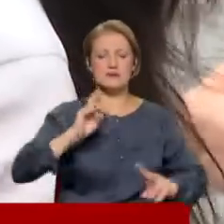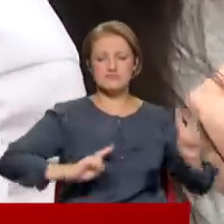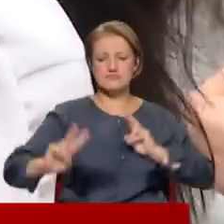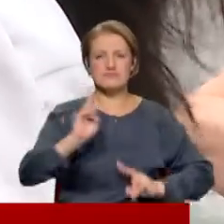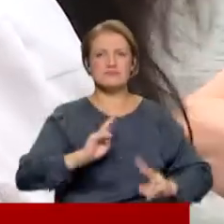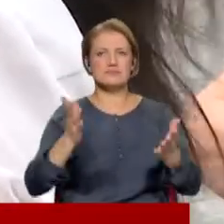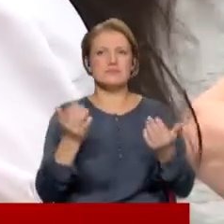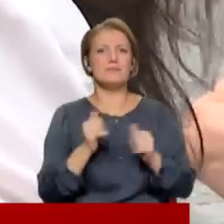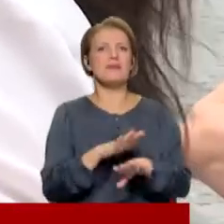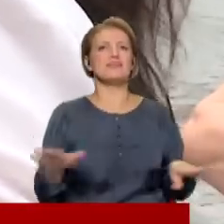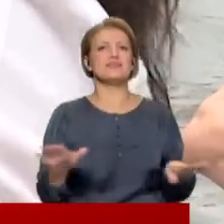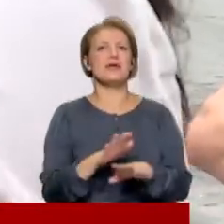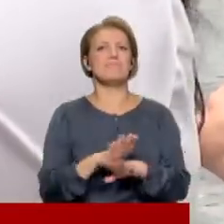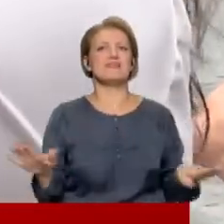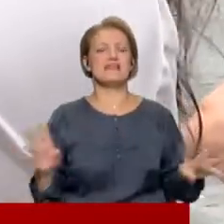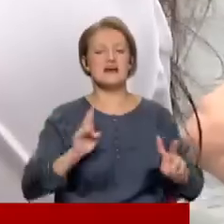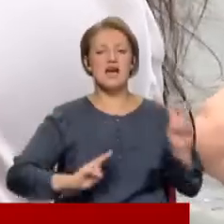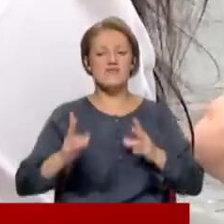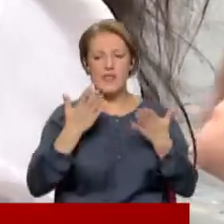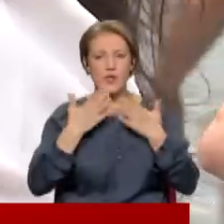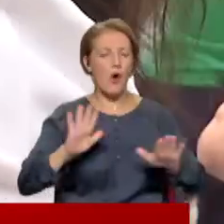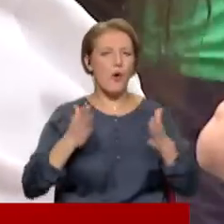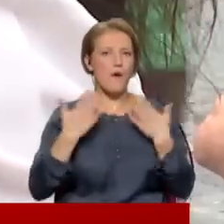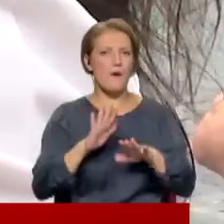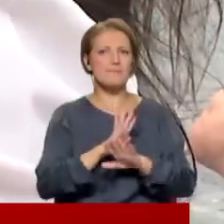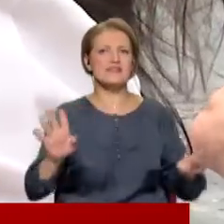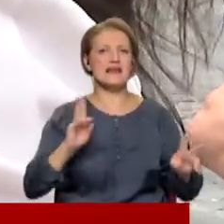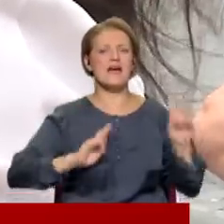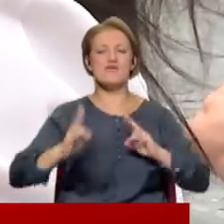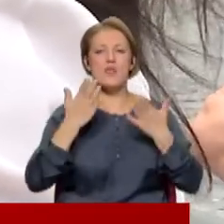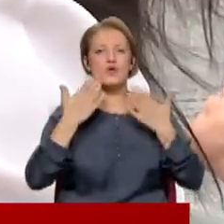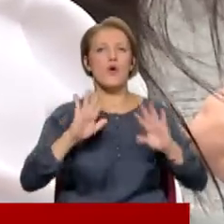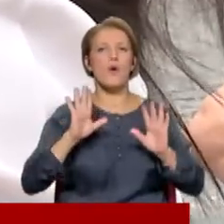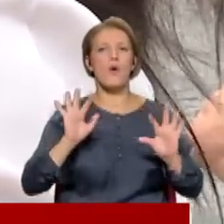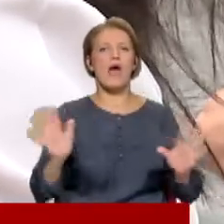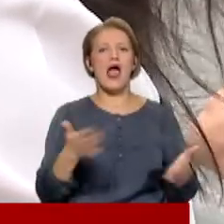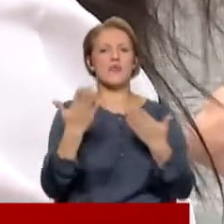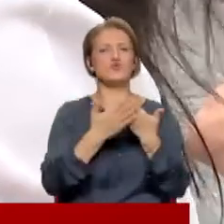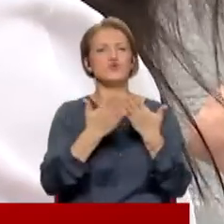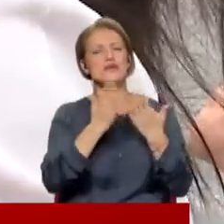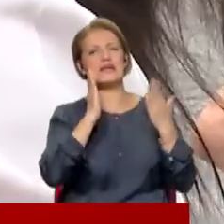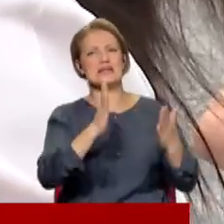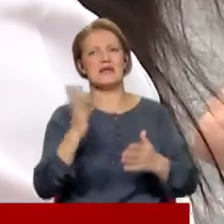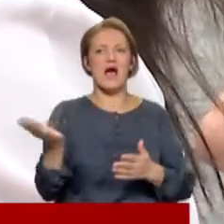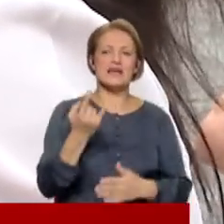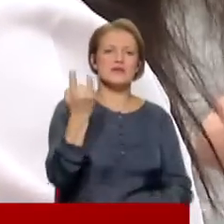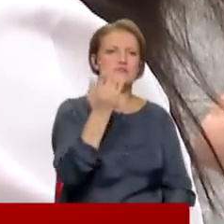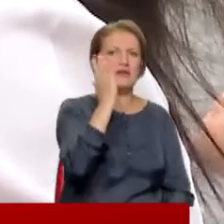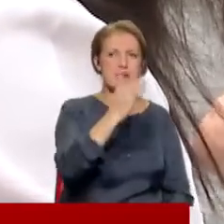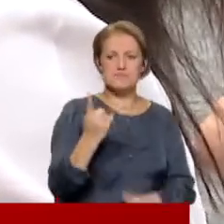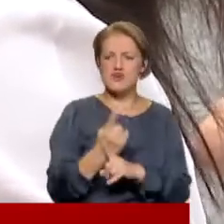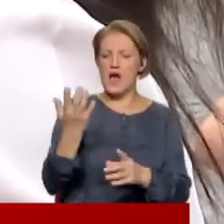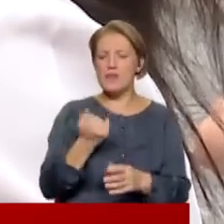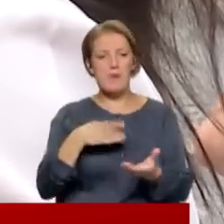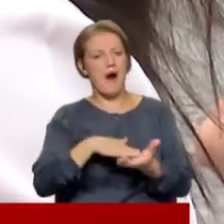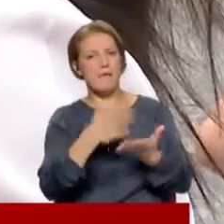kılık kıyafet almak... Bitti. Kıyafet yok. O kıyafet yok. Öyle her düğünlere giderken, ay gezmeye giderken bir şey